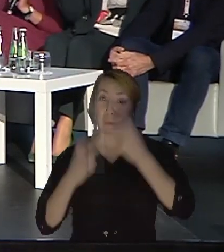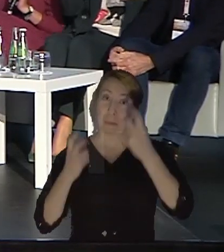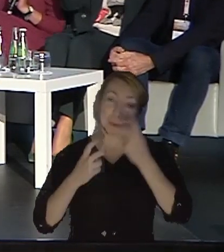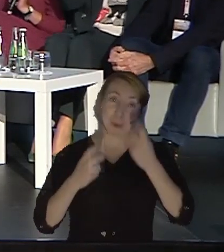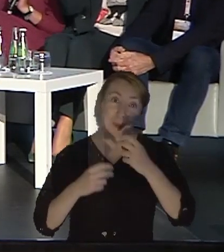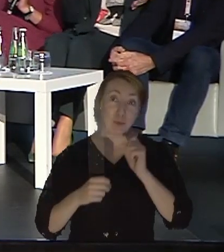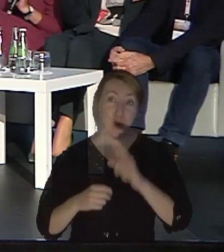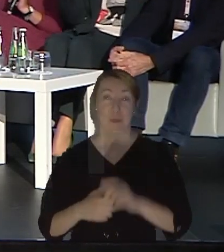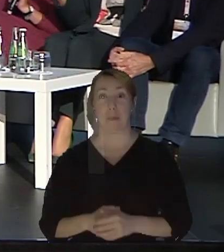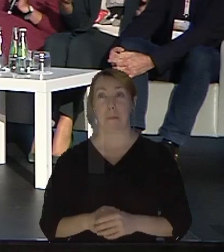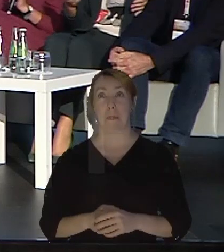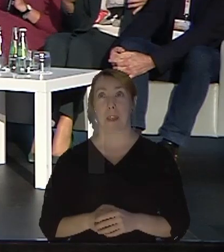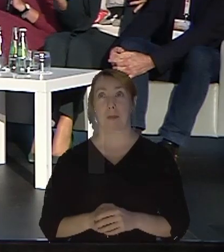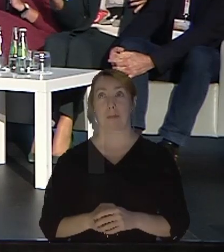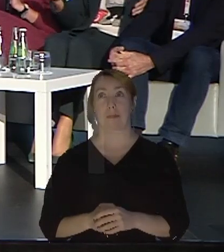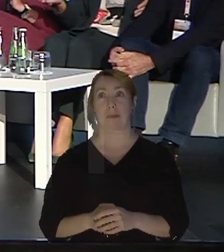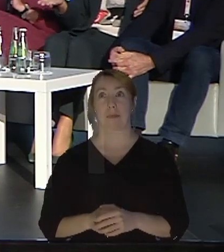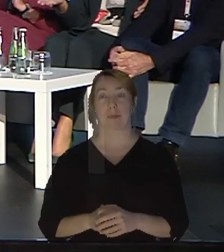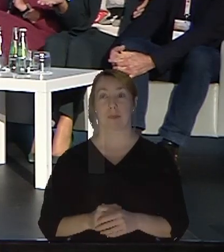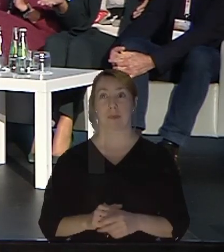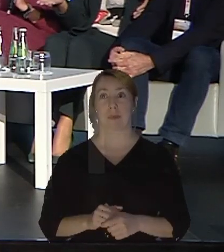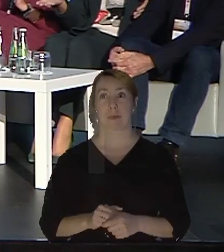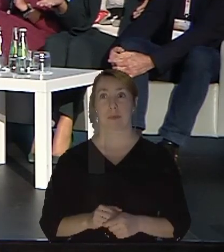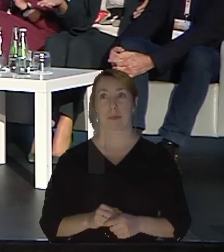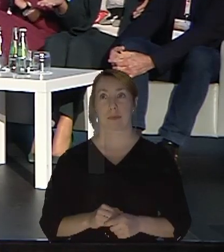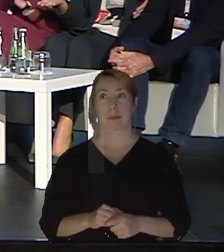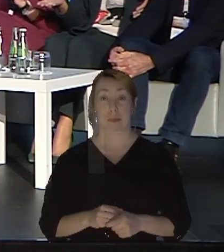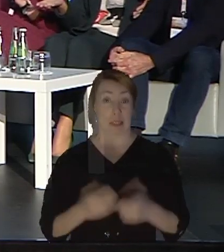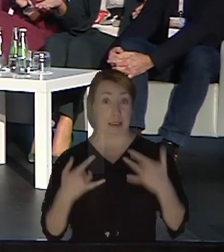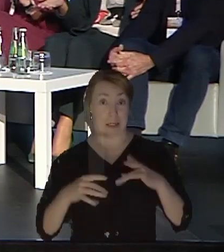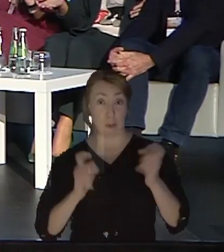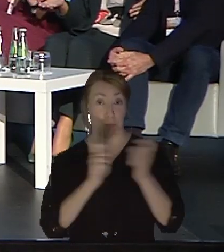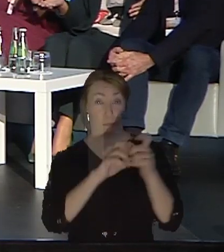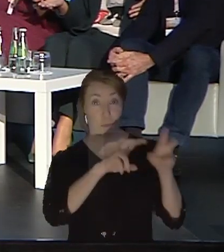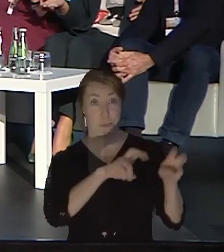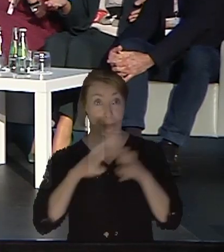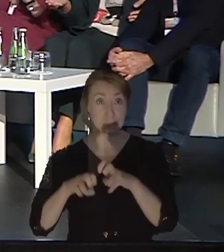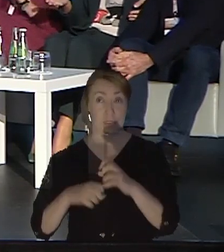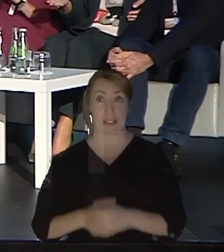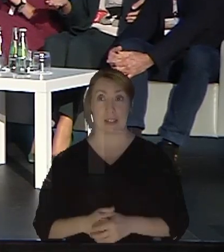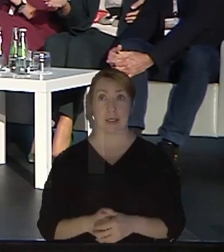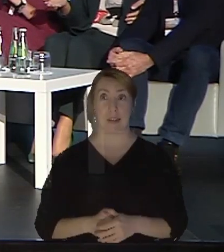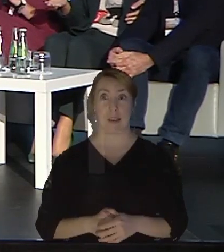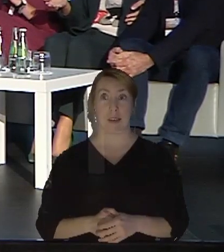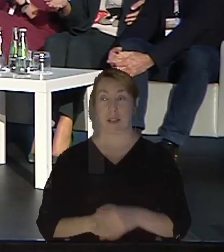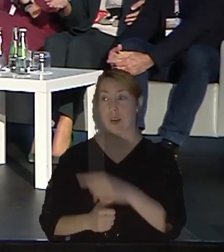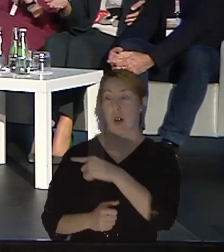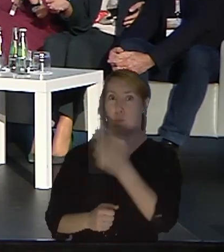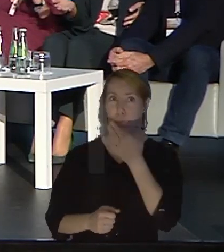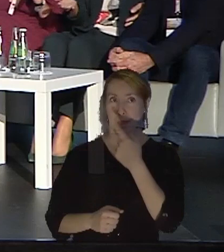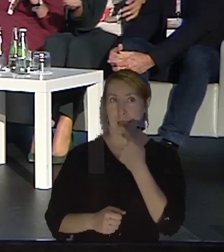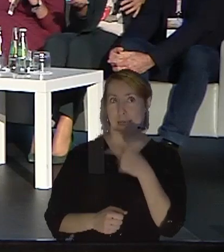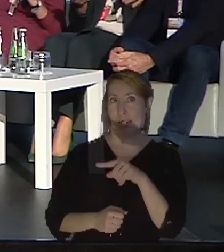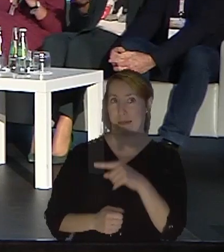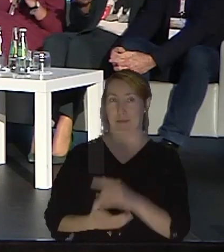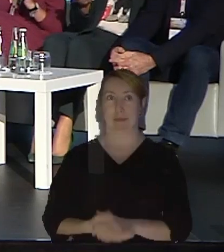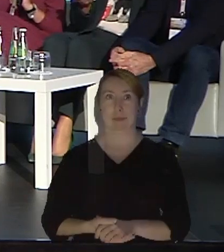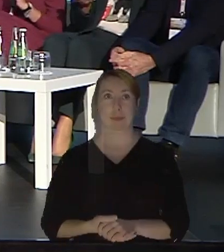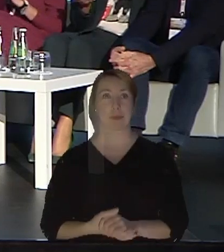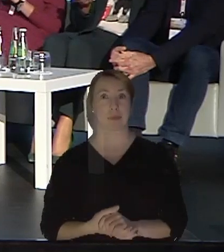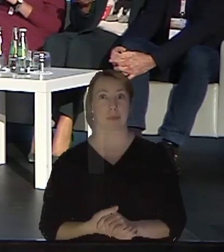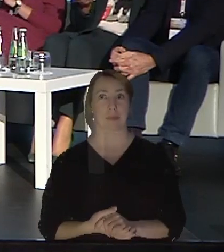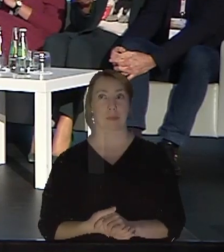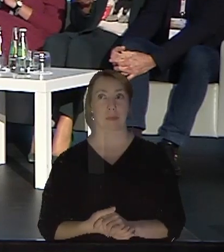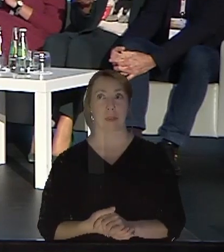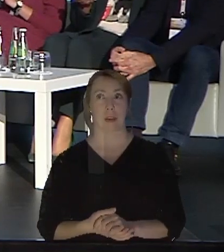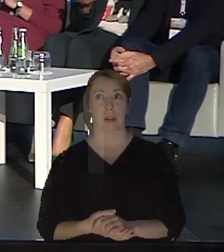takich mieszkańców. Nie chcecie przejąć punktów? Tak. Oni mówią, że D, tak? Że B czy